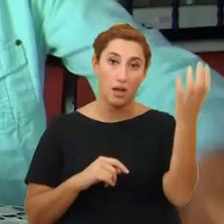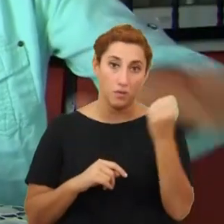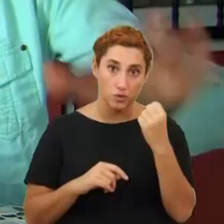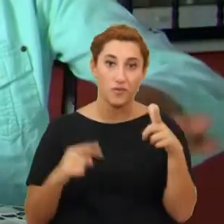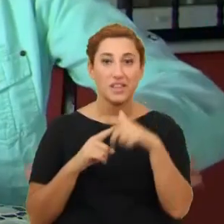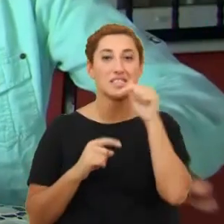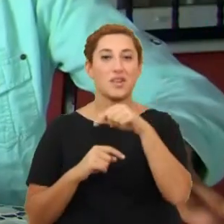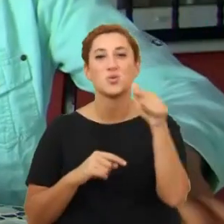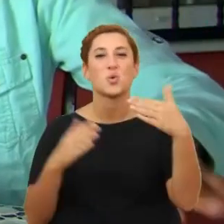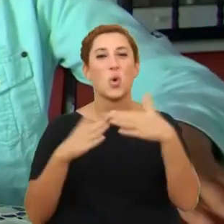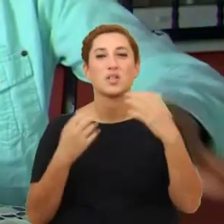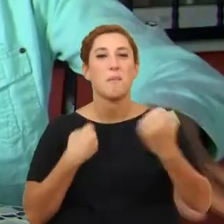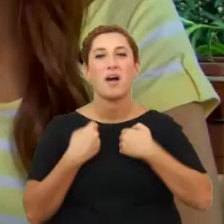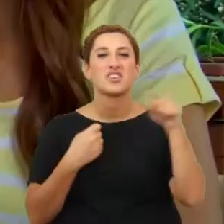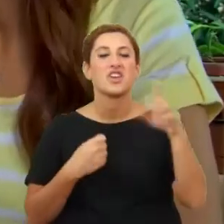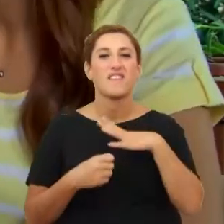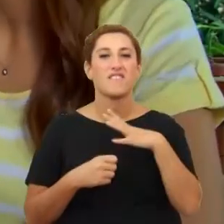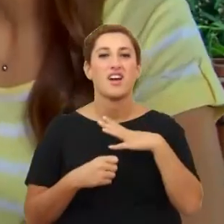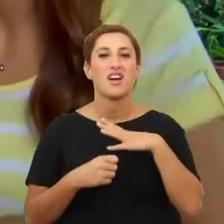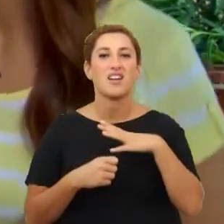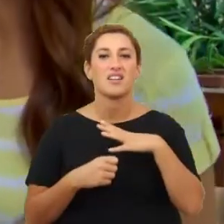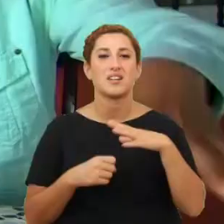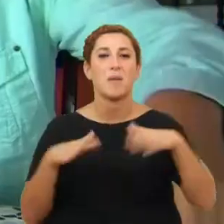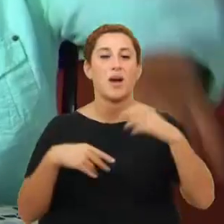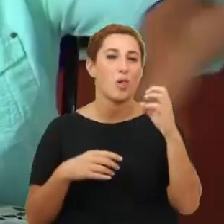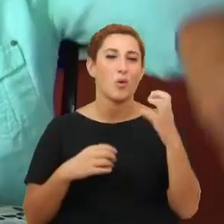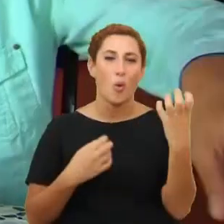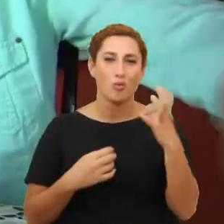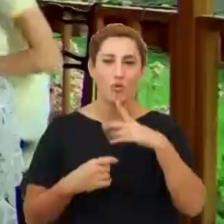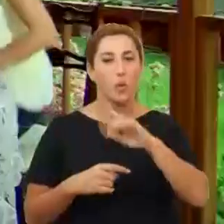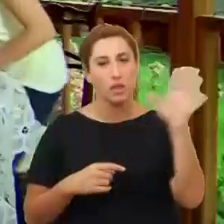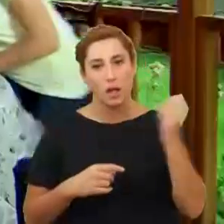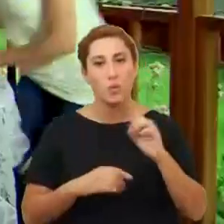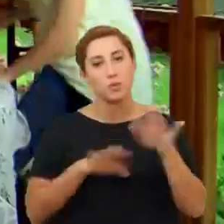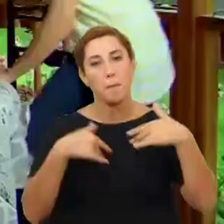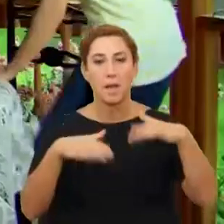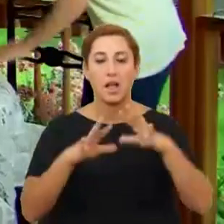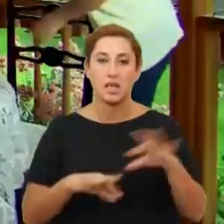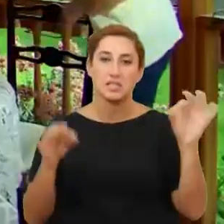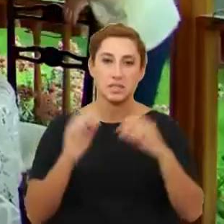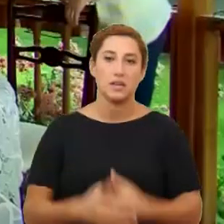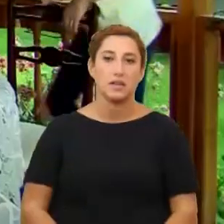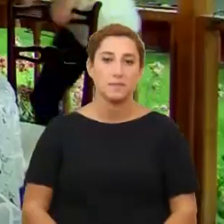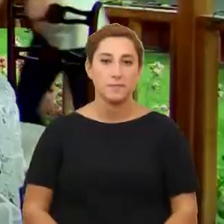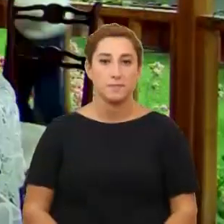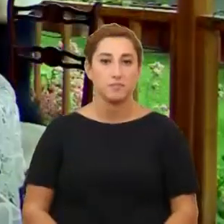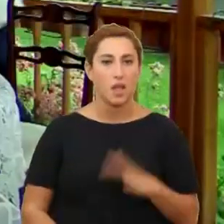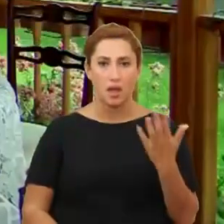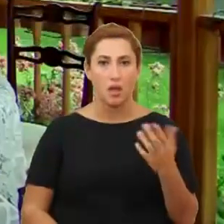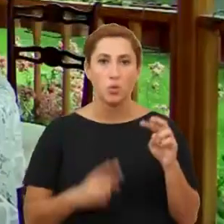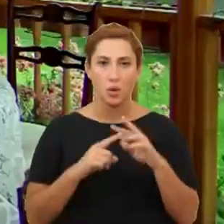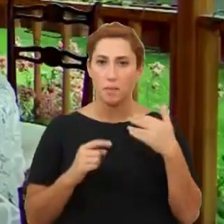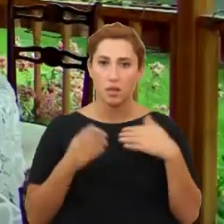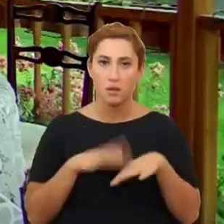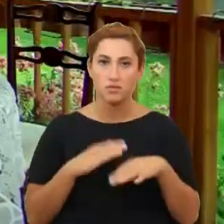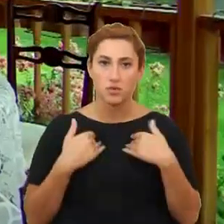alıyorsun. Filiz sen de şu köşedeki markette şey var. Mangal kömürü var. Gidip onu alıyorsun. Ben de mangal hazırlayayım. Hadi bakalım. Burhan